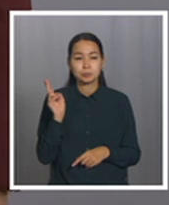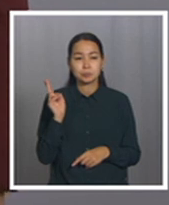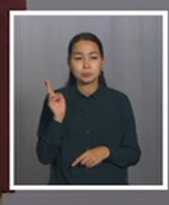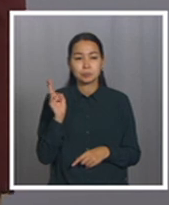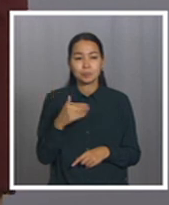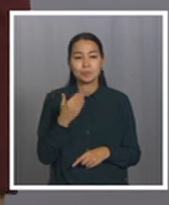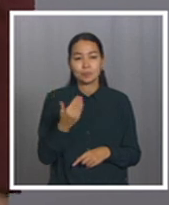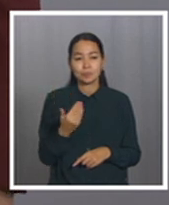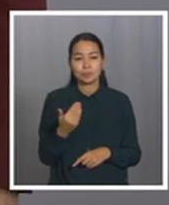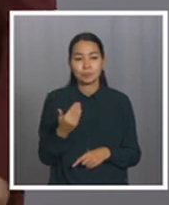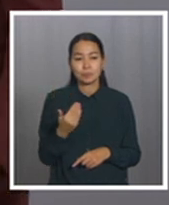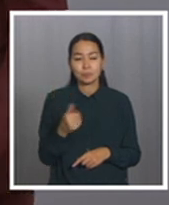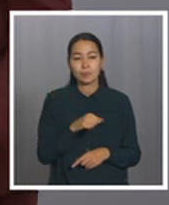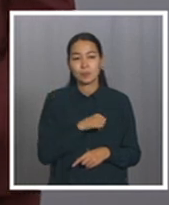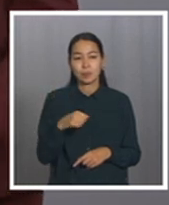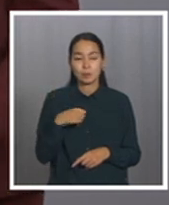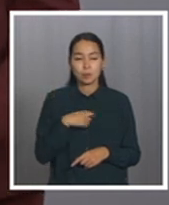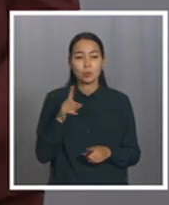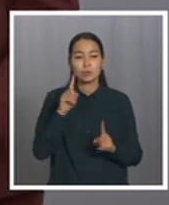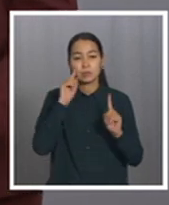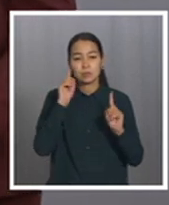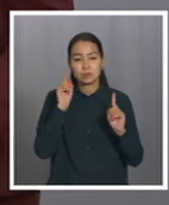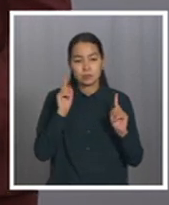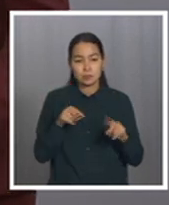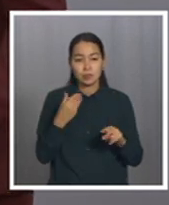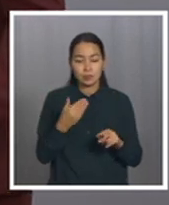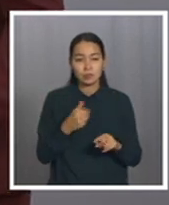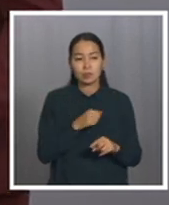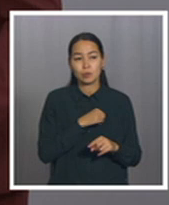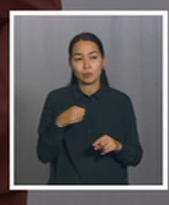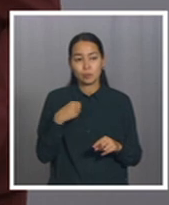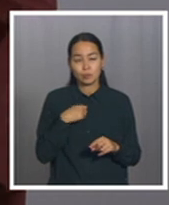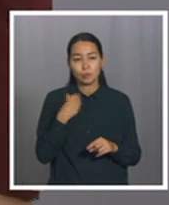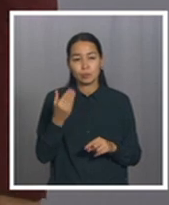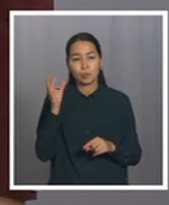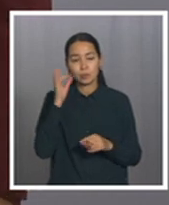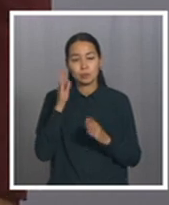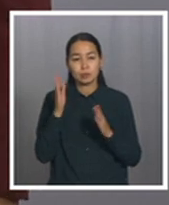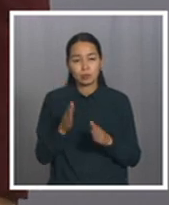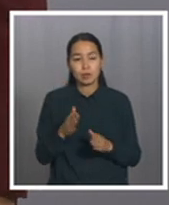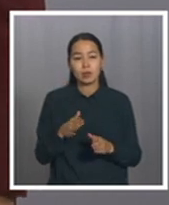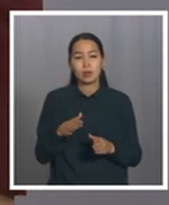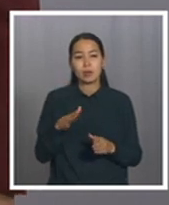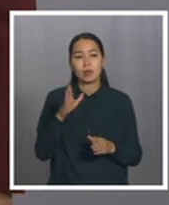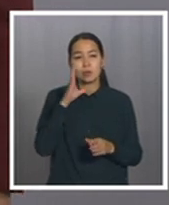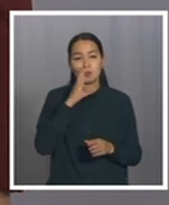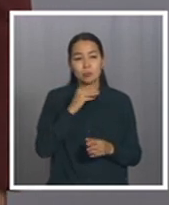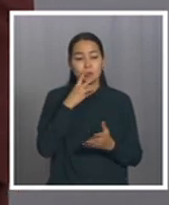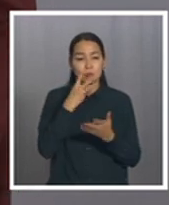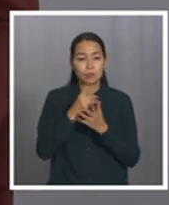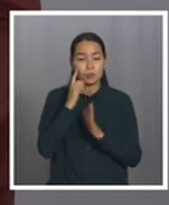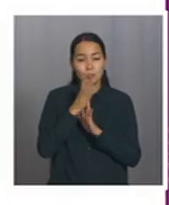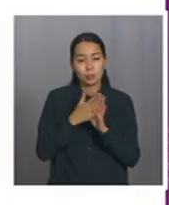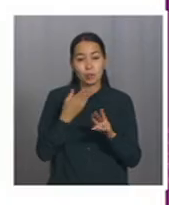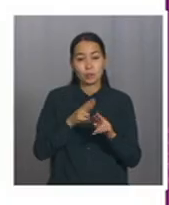Сіздер өз білімдеріңізге сүйеніп, ұлт ұстазы туралы ойларыңызды мына кестеге